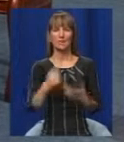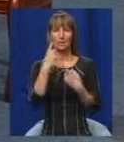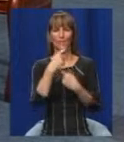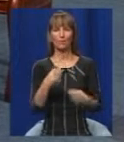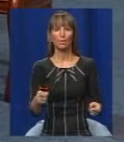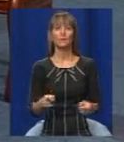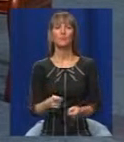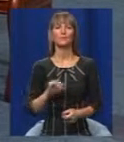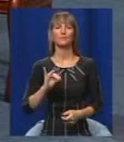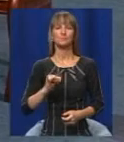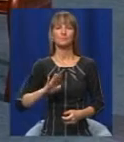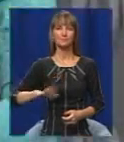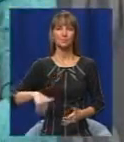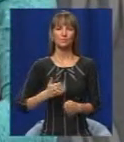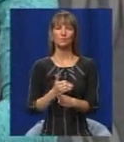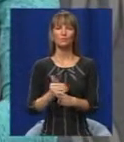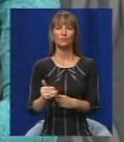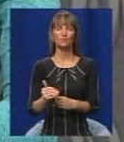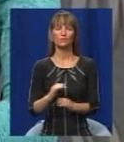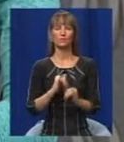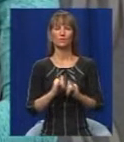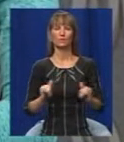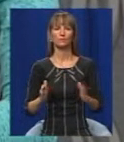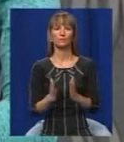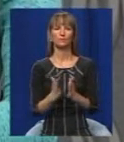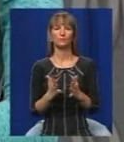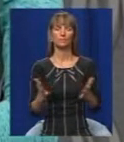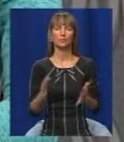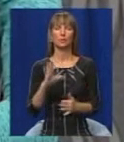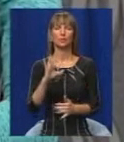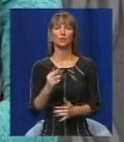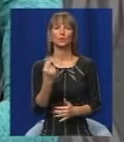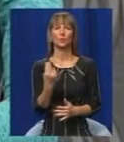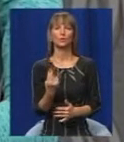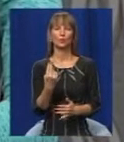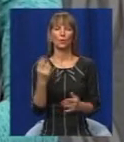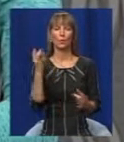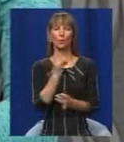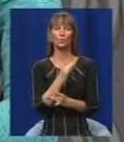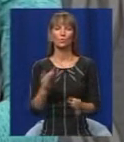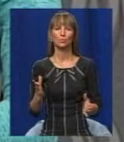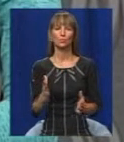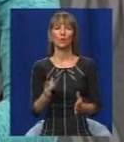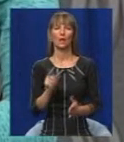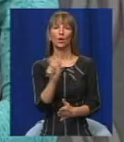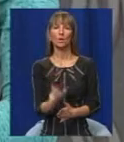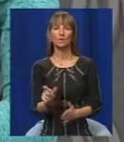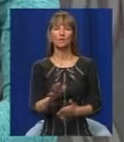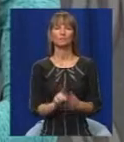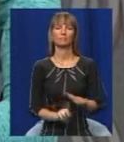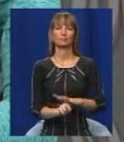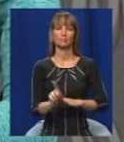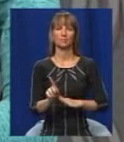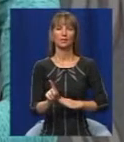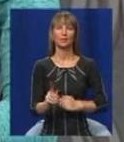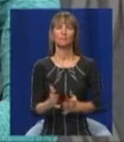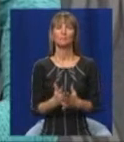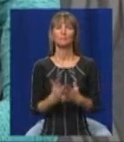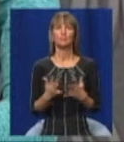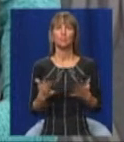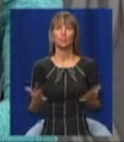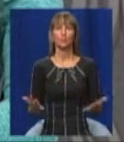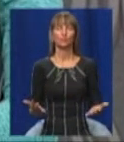Ну, а потім уже пізніше з розвитком більш таки соціокультурного там людства, вони почали уже більш